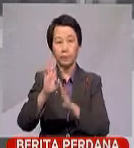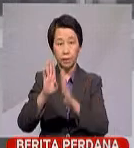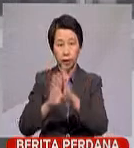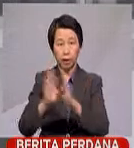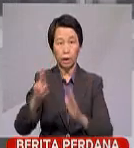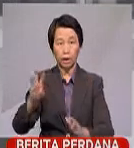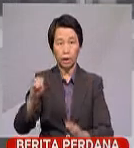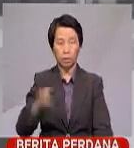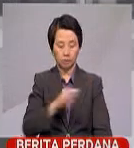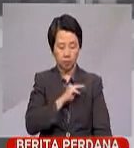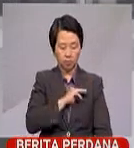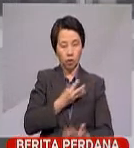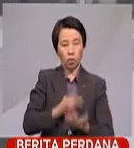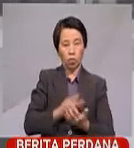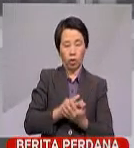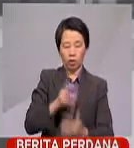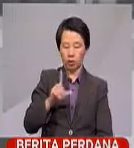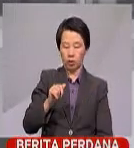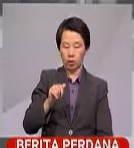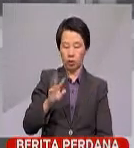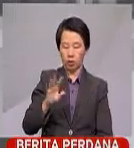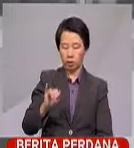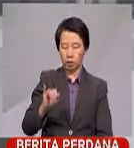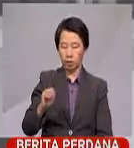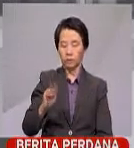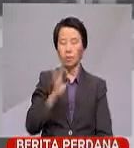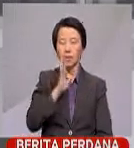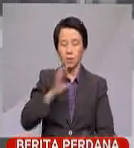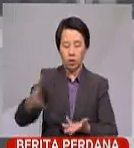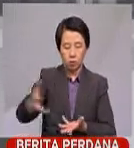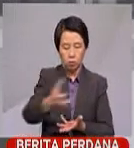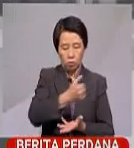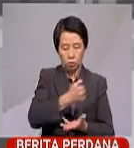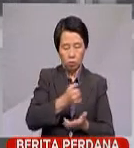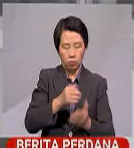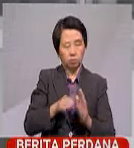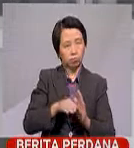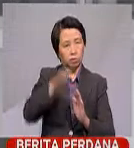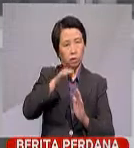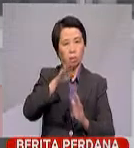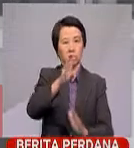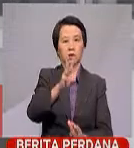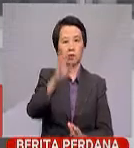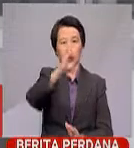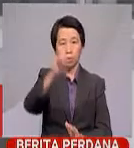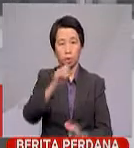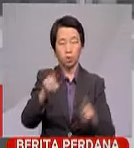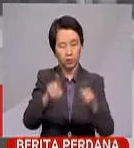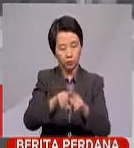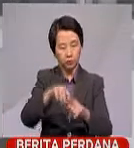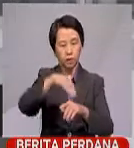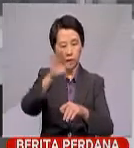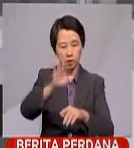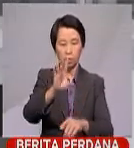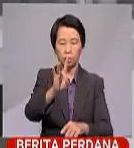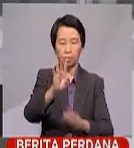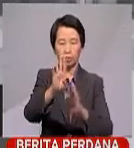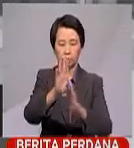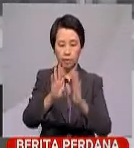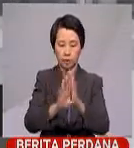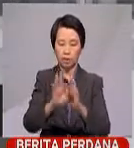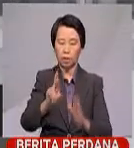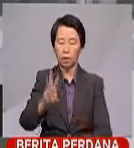RM145.078 bilion. Menteri Kewangan Lim Guan Eng berkata, kutipan tersebut mencatat peningkatan hampir 6% bersamaan lebih